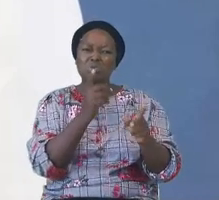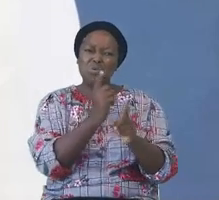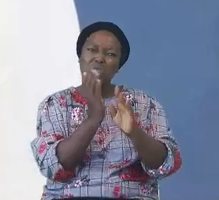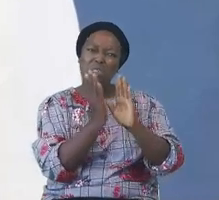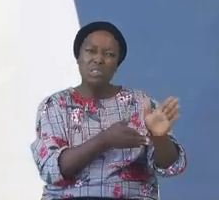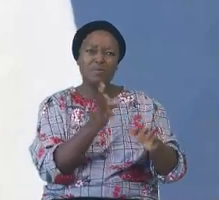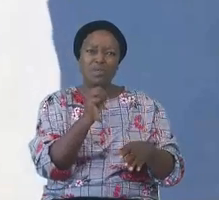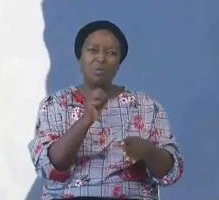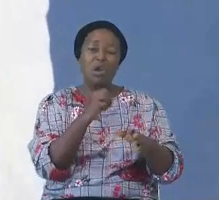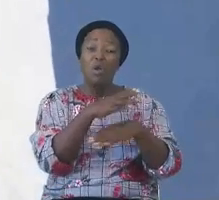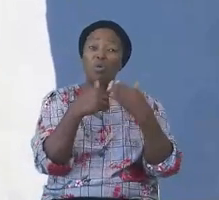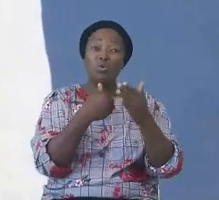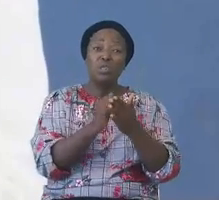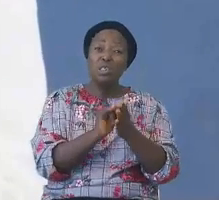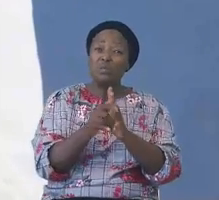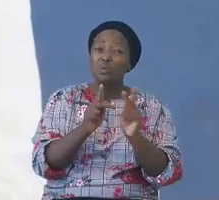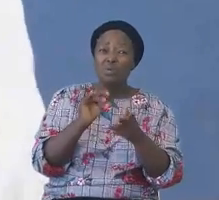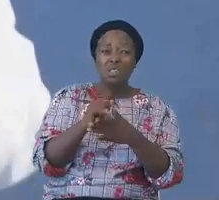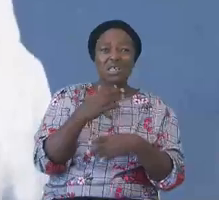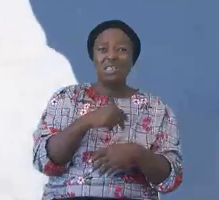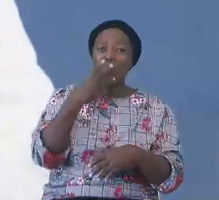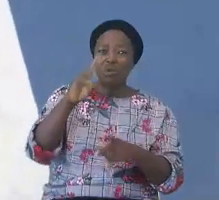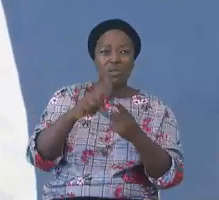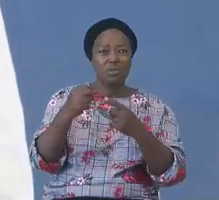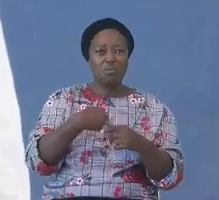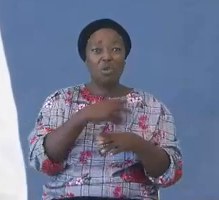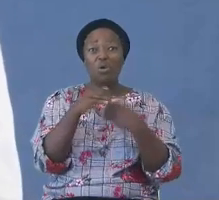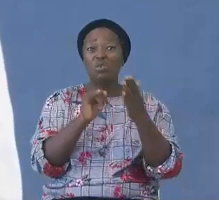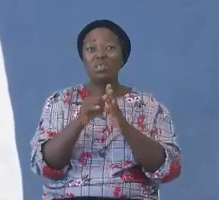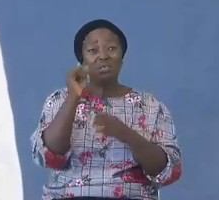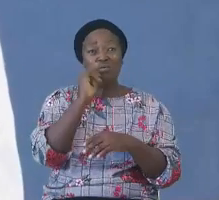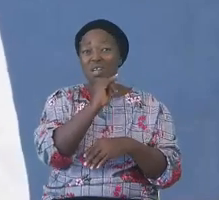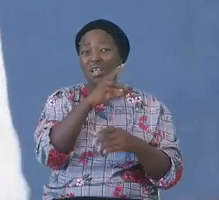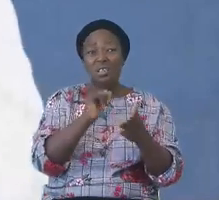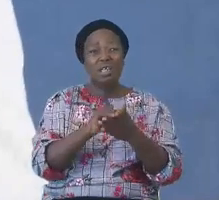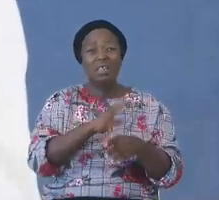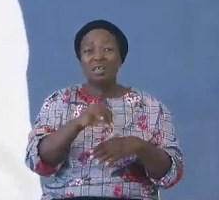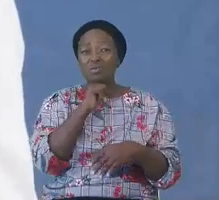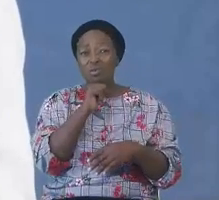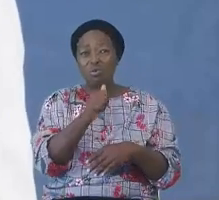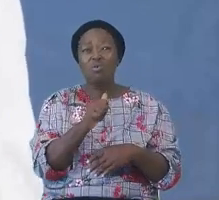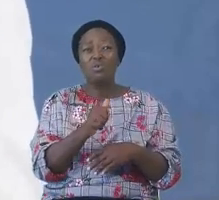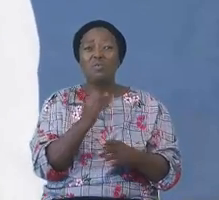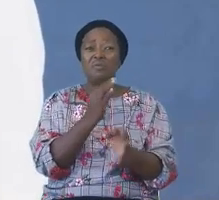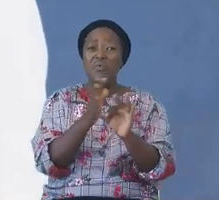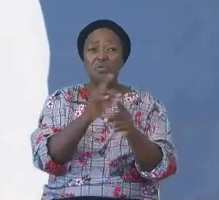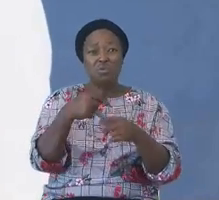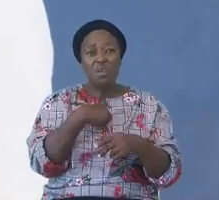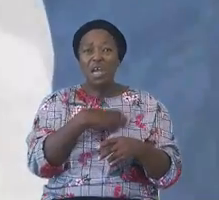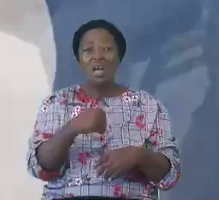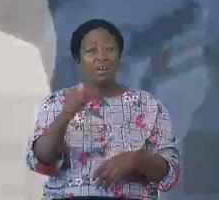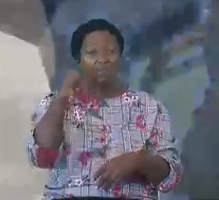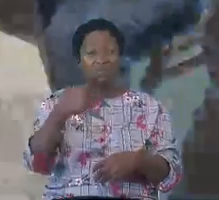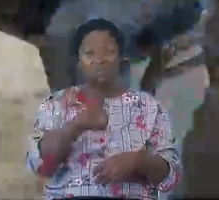Les pharisiens, les sadducéens. Leur qui? Le Caïphe. Qui? Tous